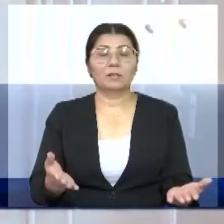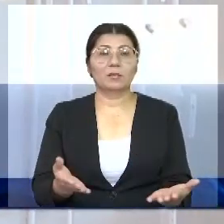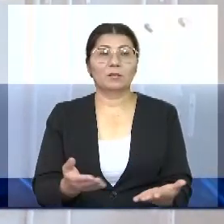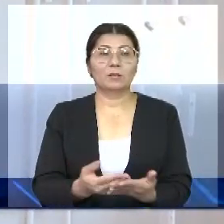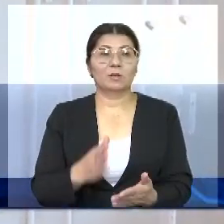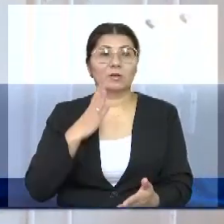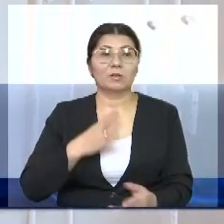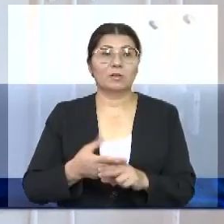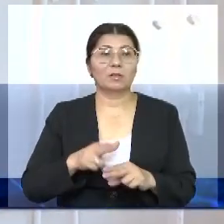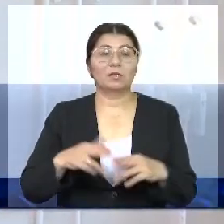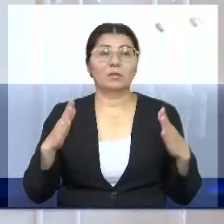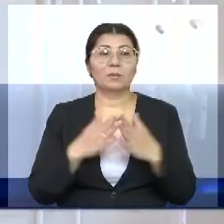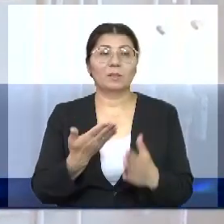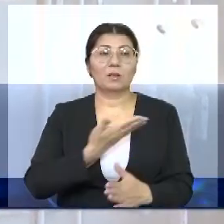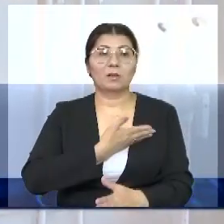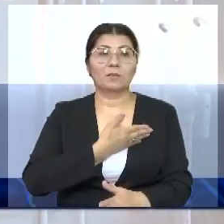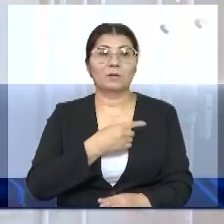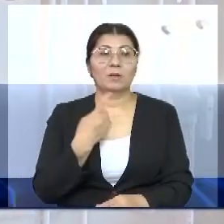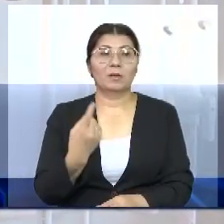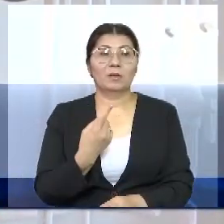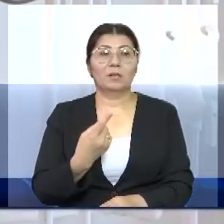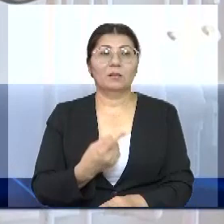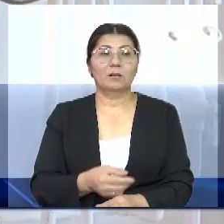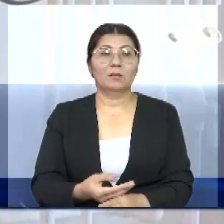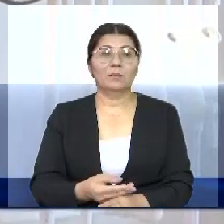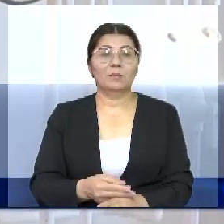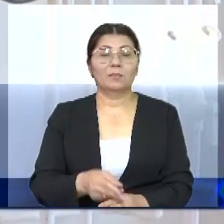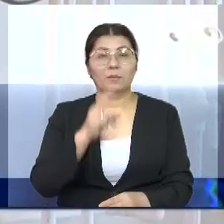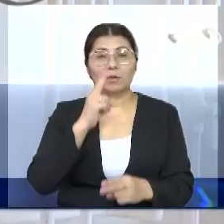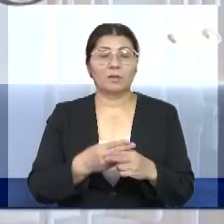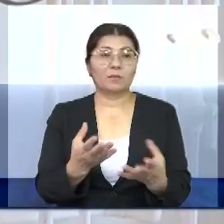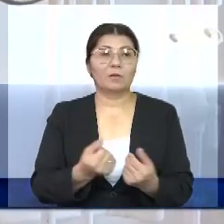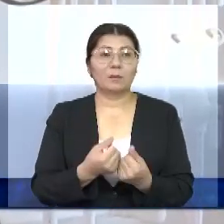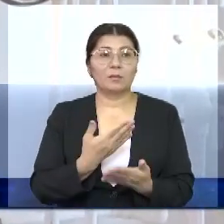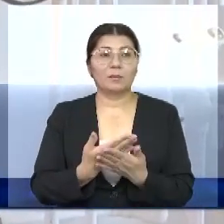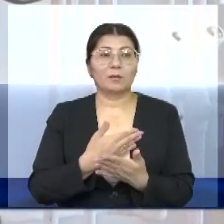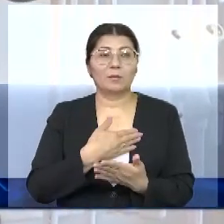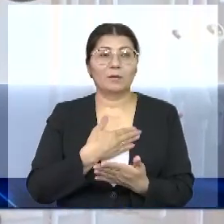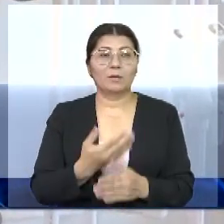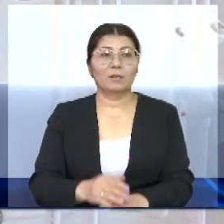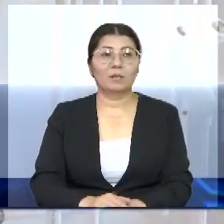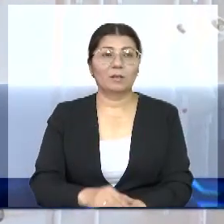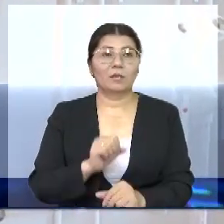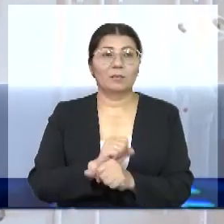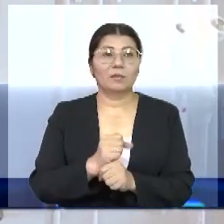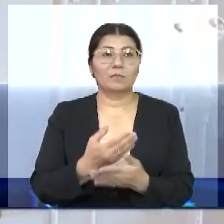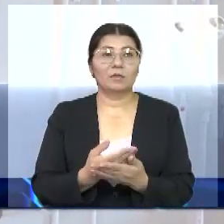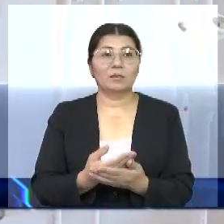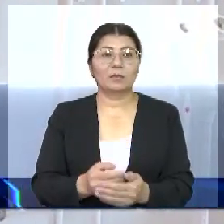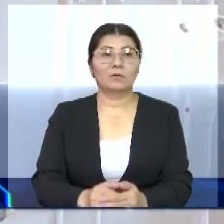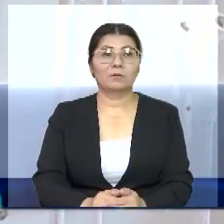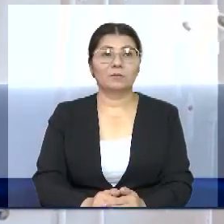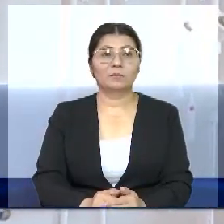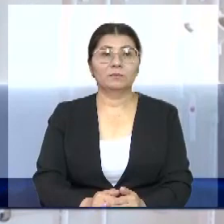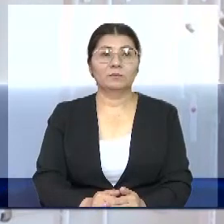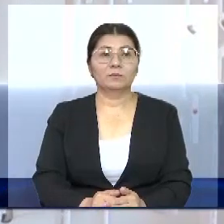Я ждала этот дом, хотела с первого брата дом взять, потом передумала. Меня остановили, дождись, 1 год